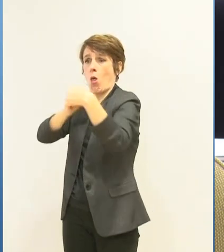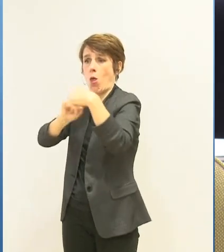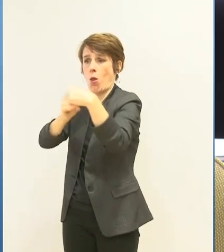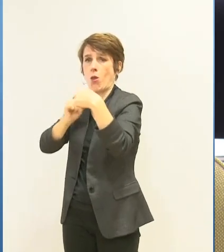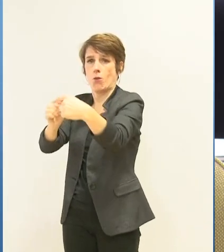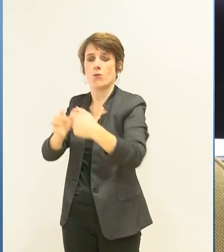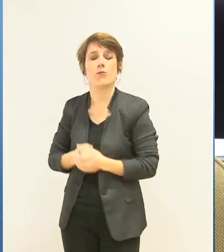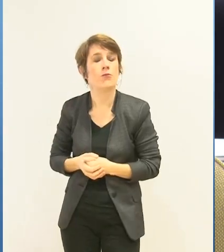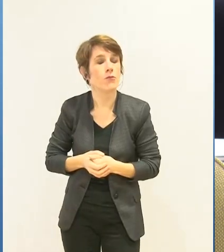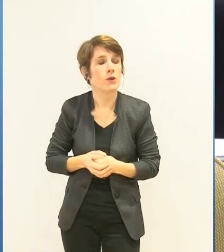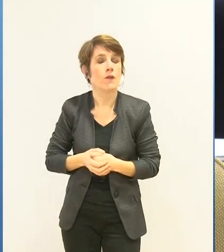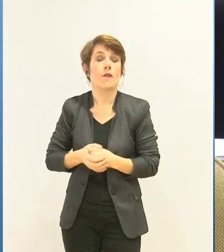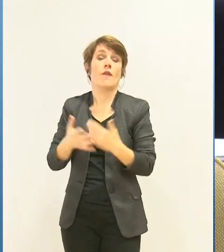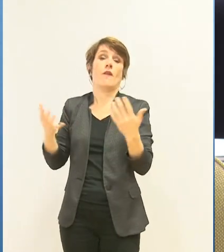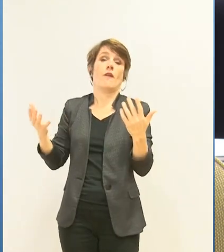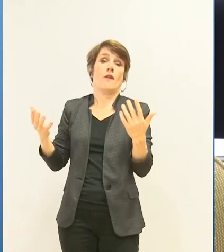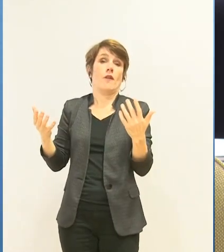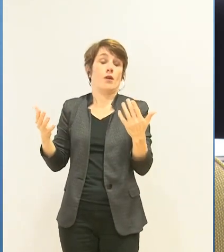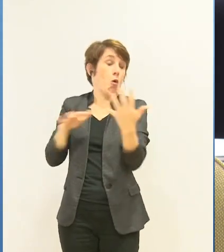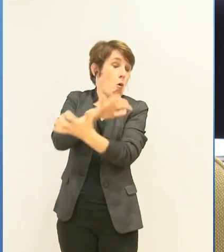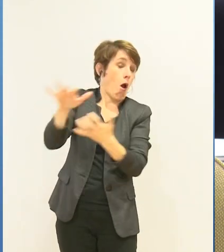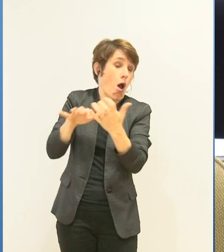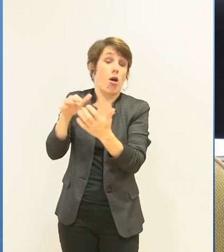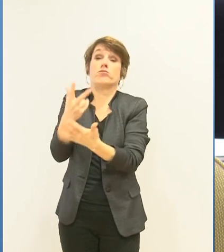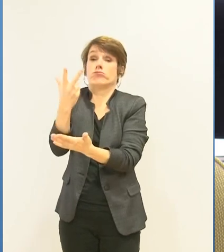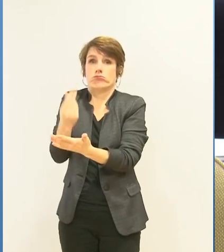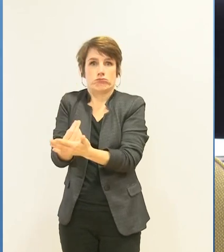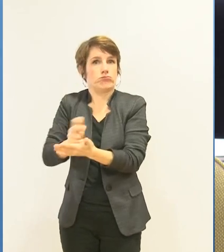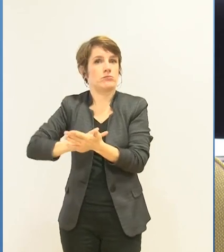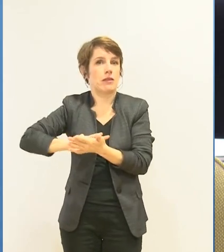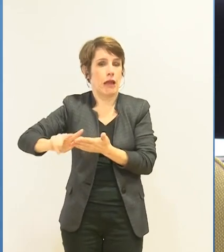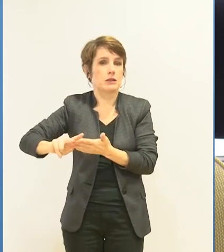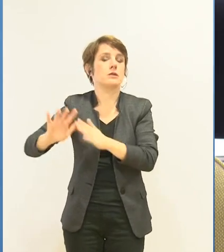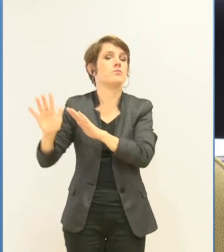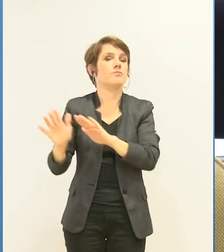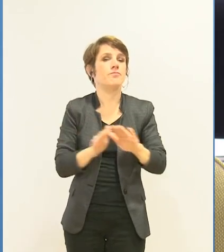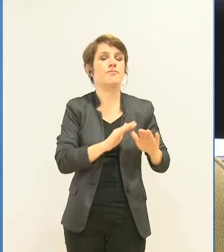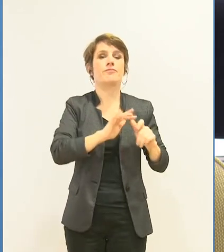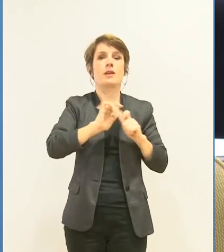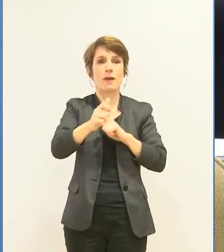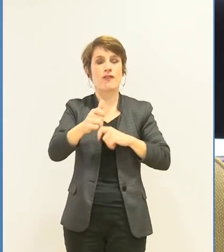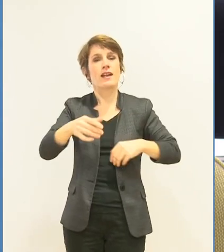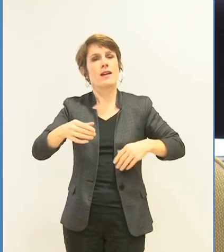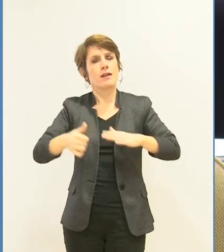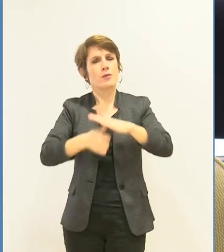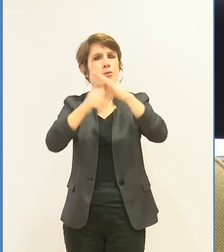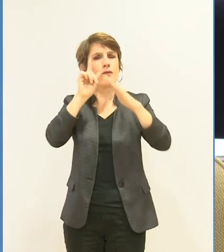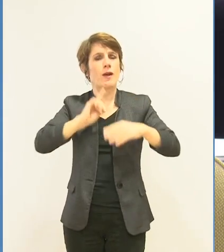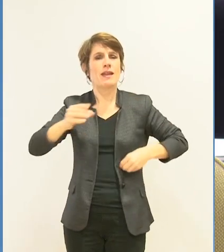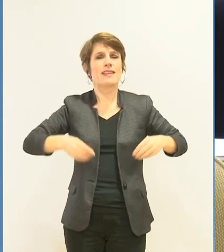incident est relatée et la directrice départementale de la sécurité publique